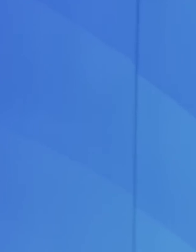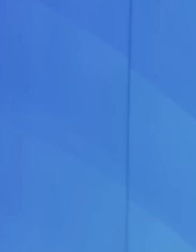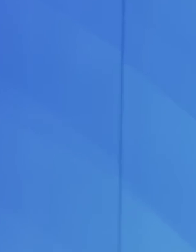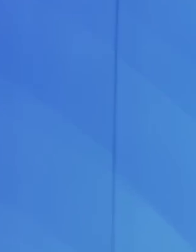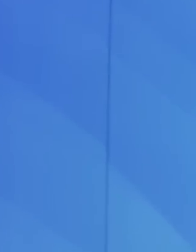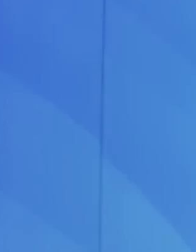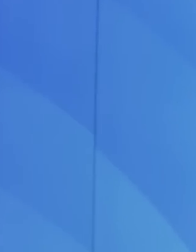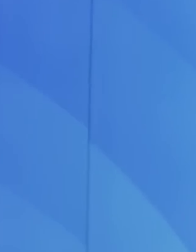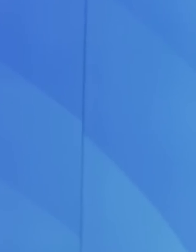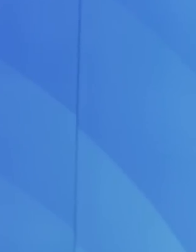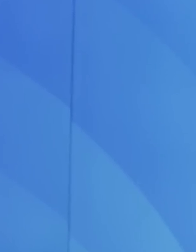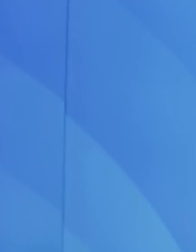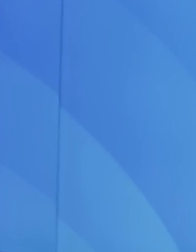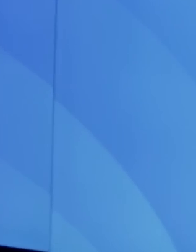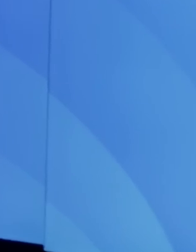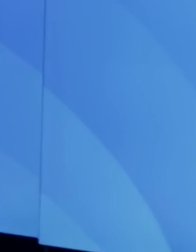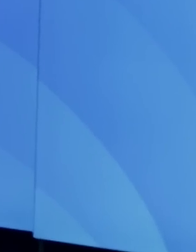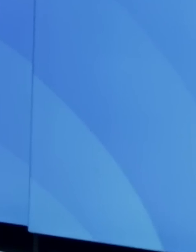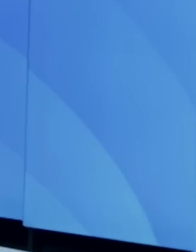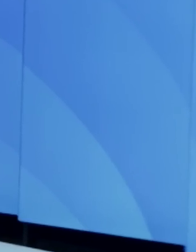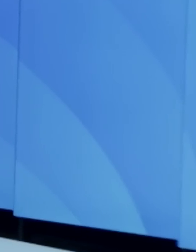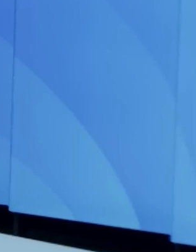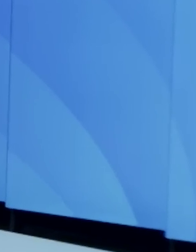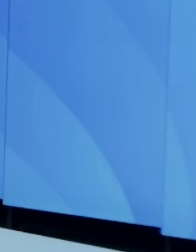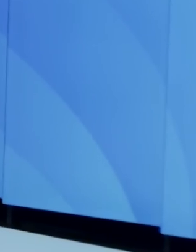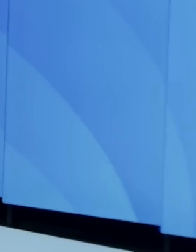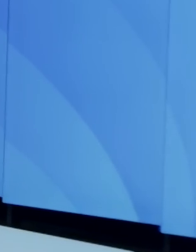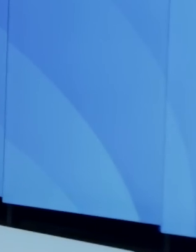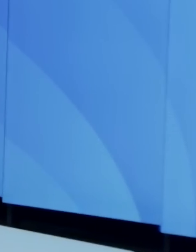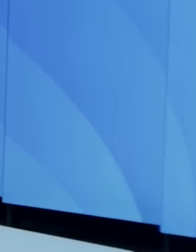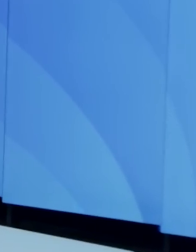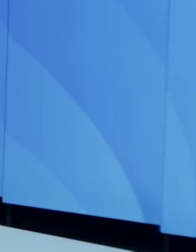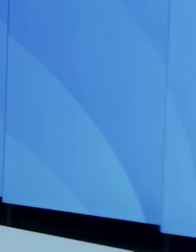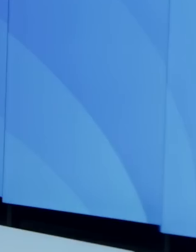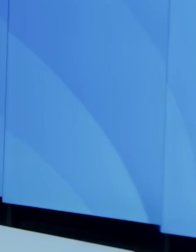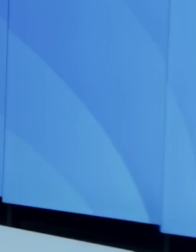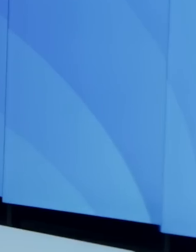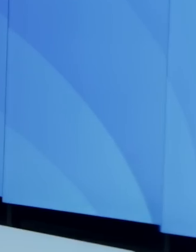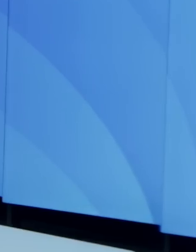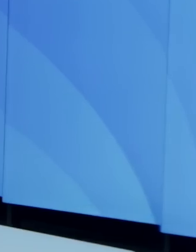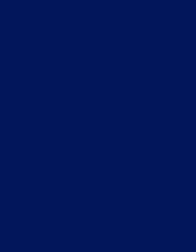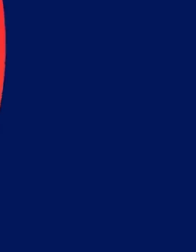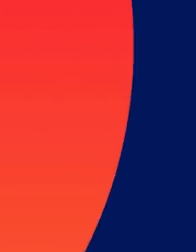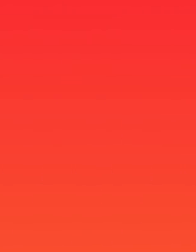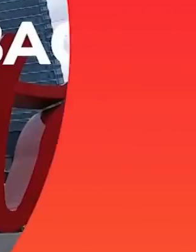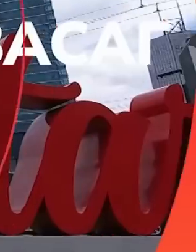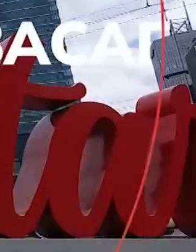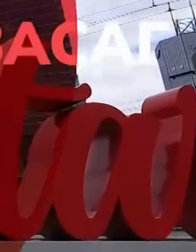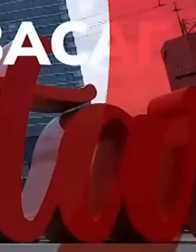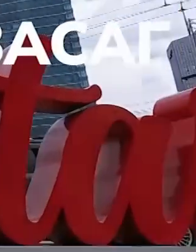Өрөм төргийн үзэгчдээ сайн танилцуулсан болон бусад мэдээллийг одоо танд үзүүлэхээр Тэнгэр телевиз 7-10 мэдээллийн хөтөлбөрөөр эхлүүлж байна.